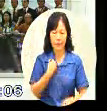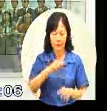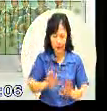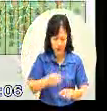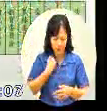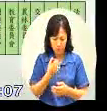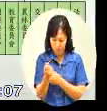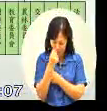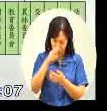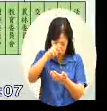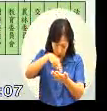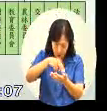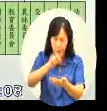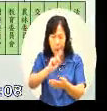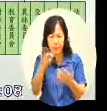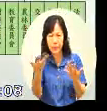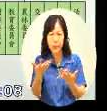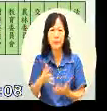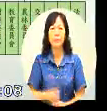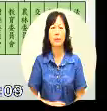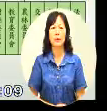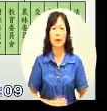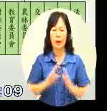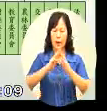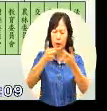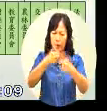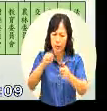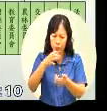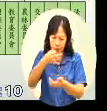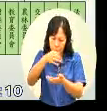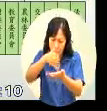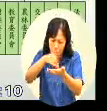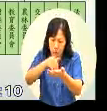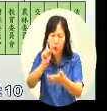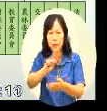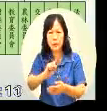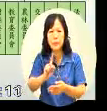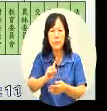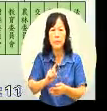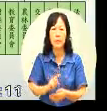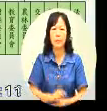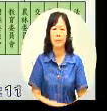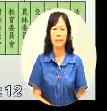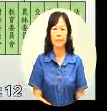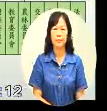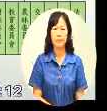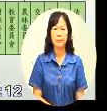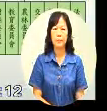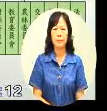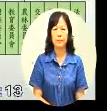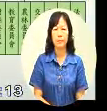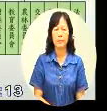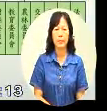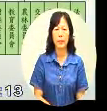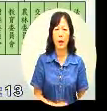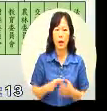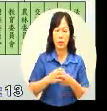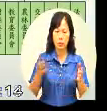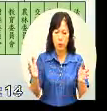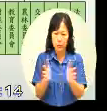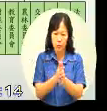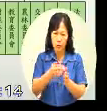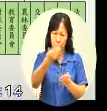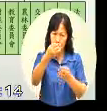下到底有什么问题。议会预算到底怎么编的？它其实是由9个委员